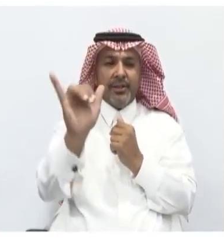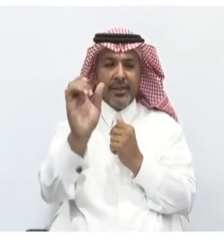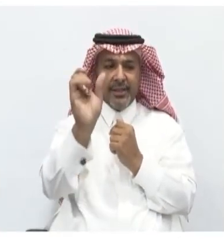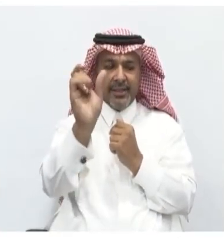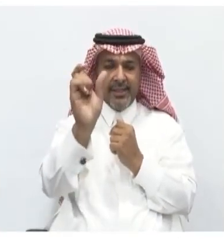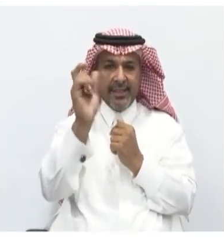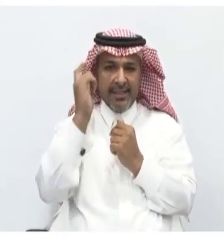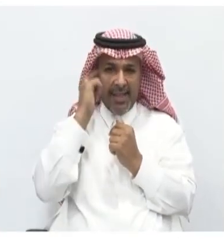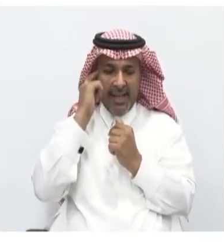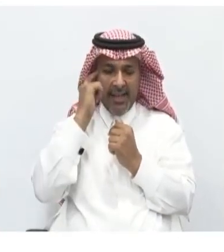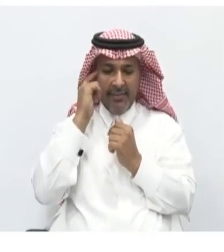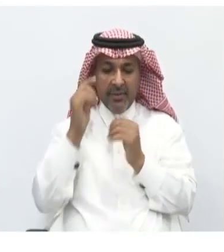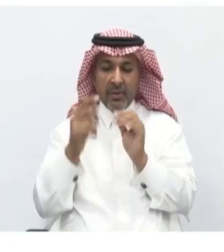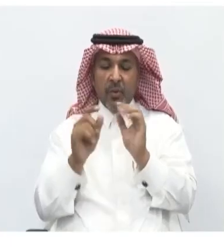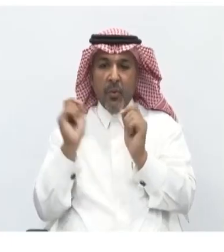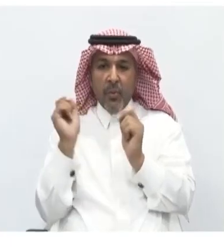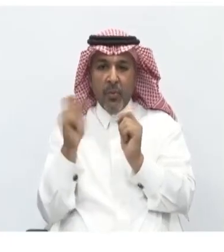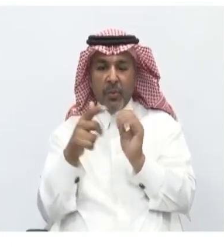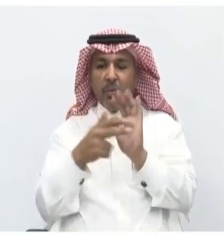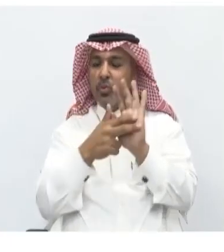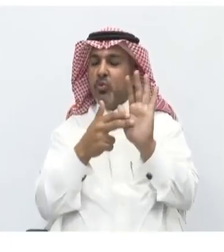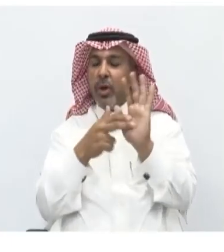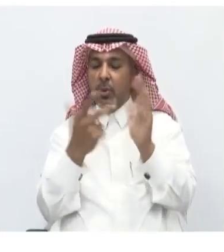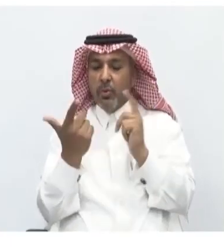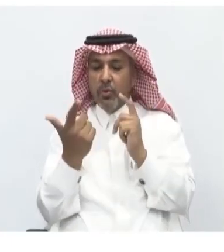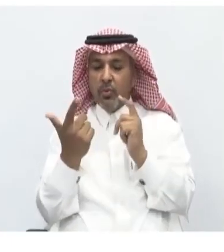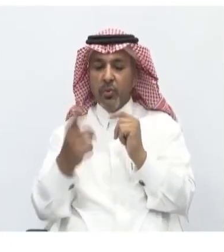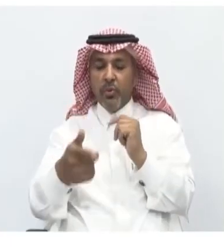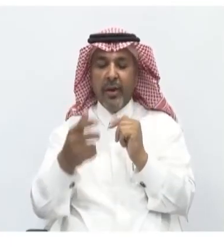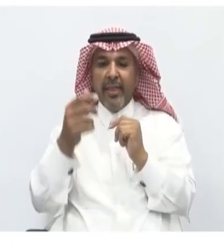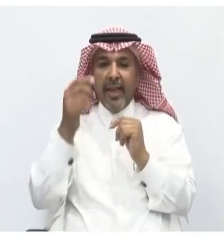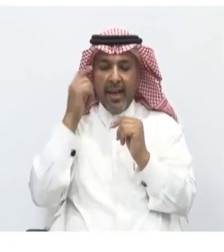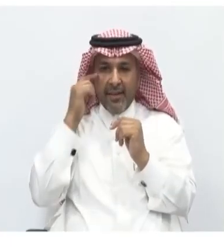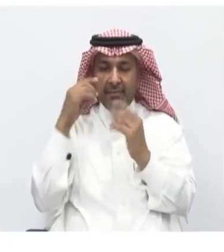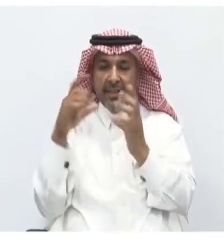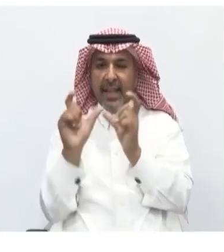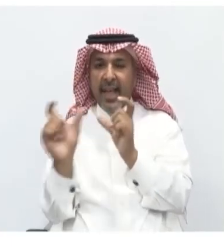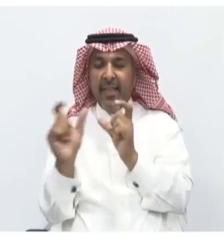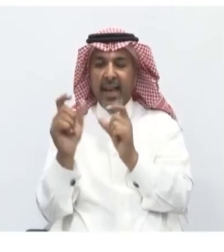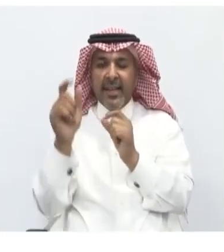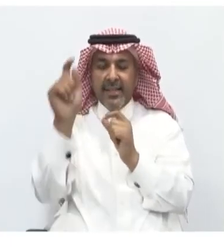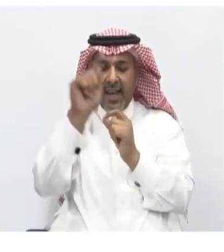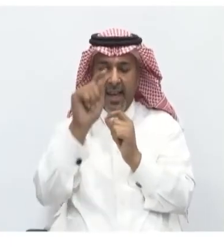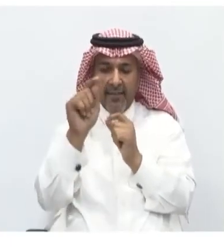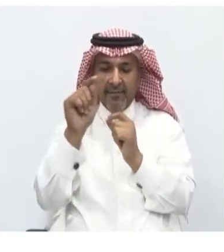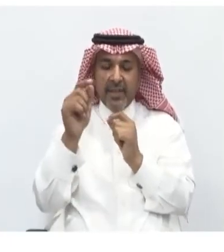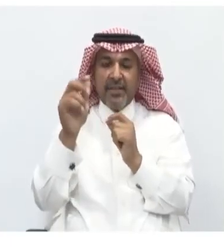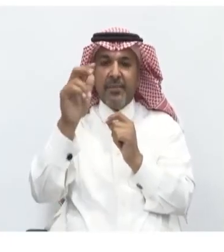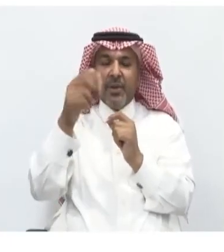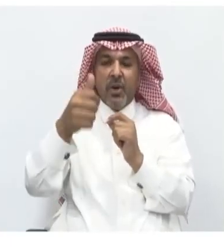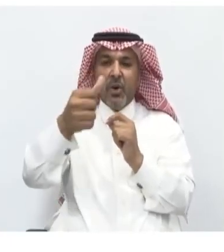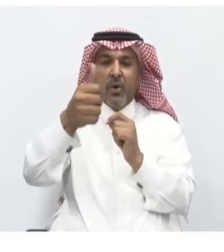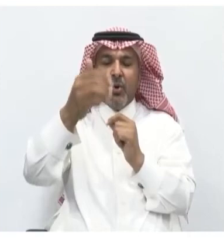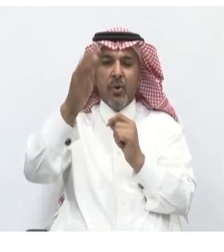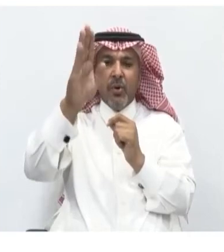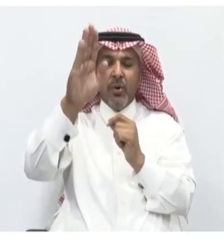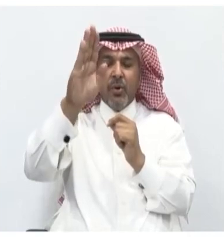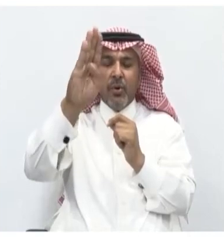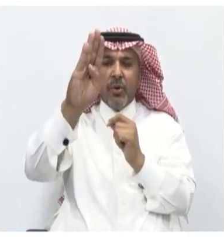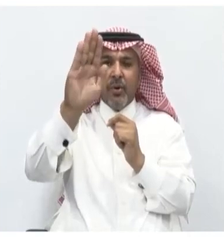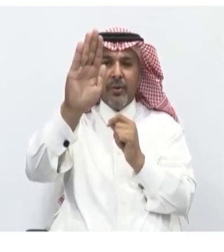تكتب حديد زائد اكسجين يعطيني اكسيد الحديد الثلاثي اذا الاولى رمزي الثانيه